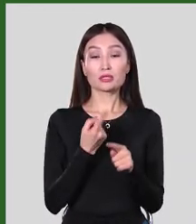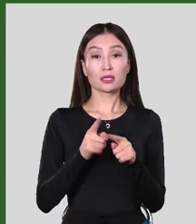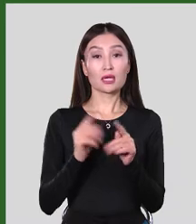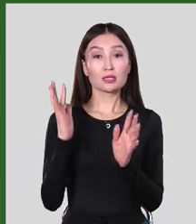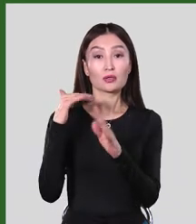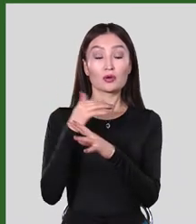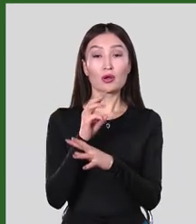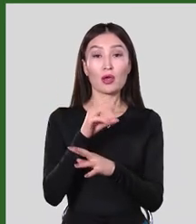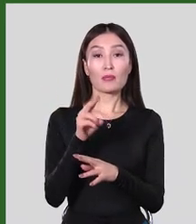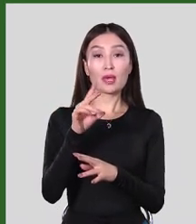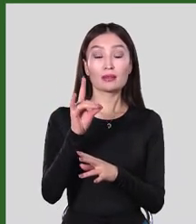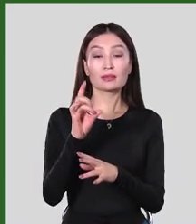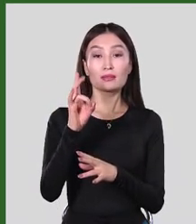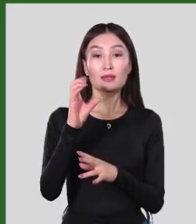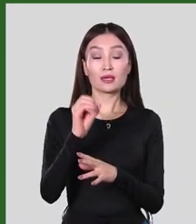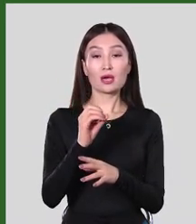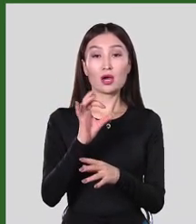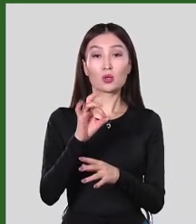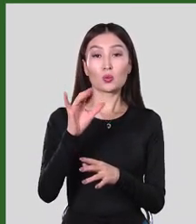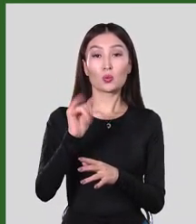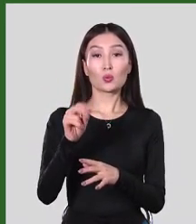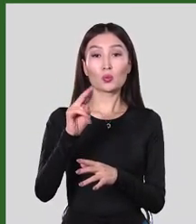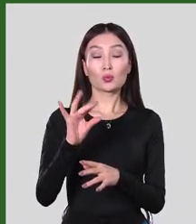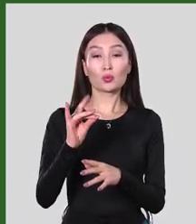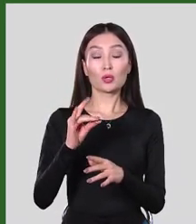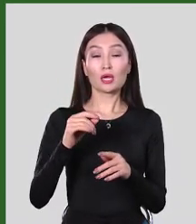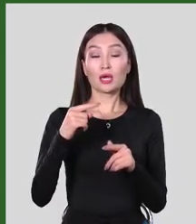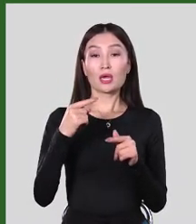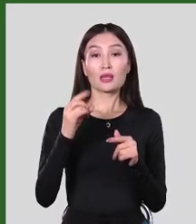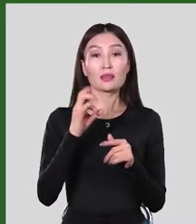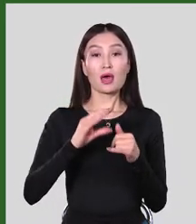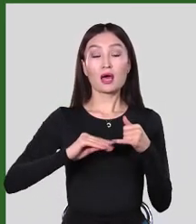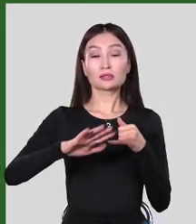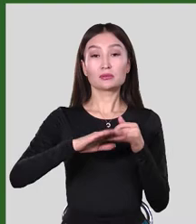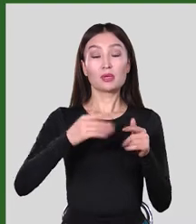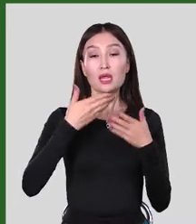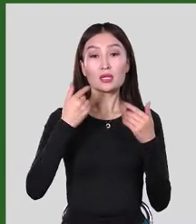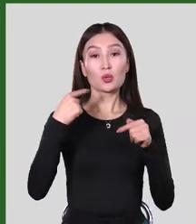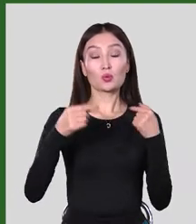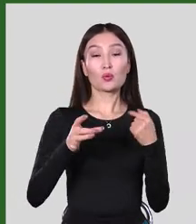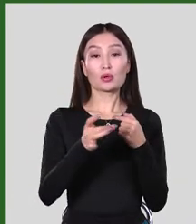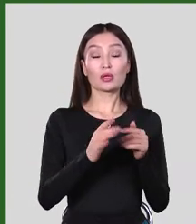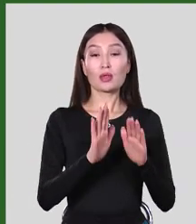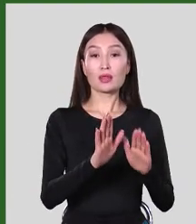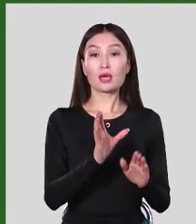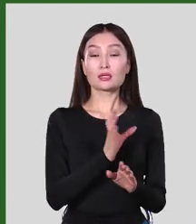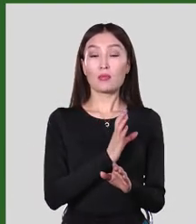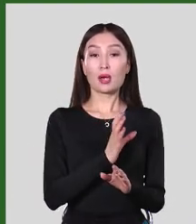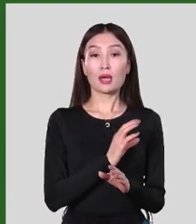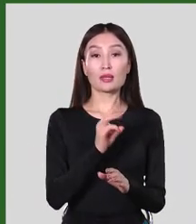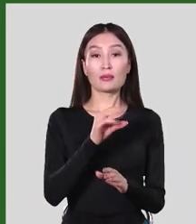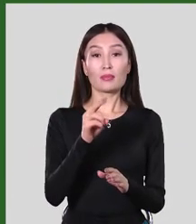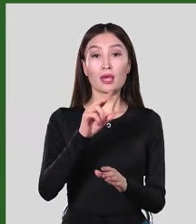гор – медные руды. На Земле нет другого района, который бы также был богат медью.